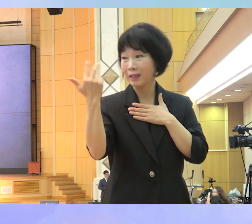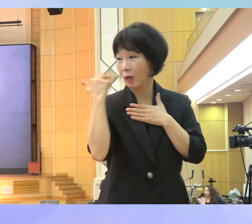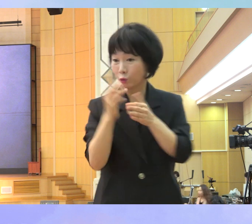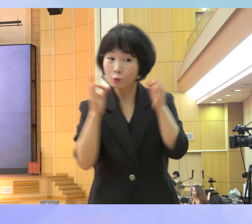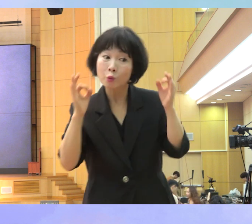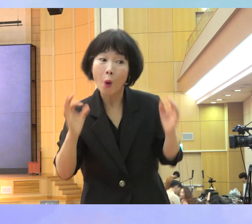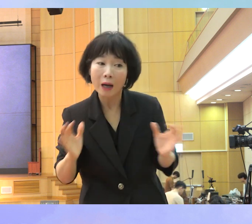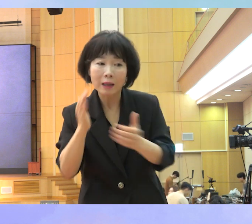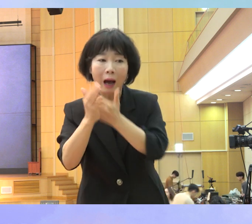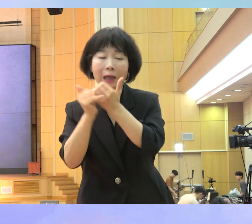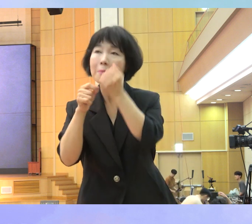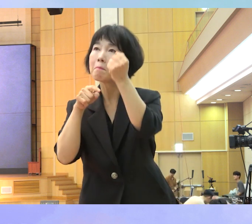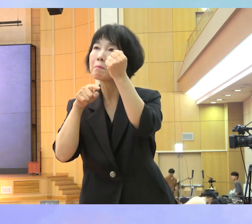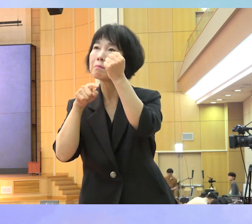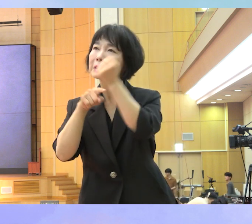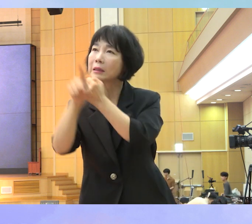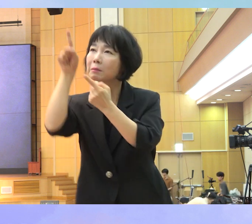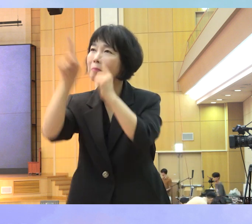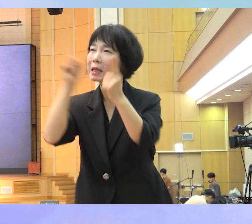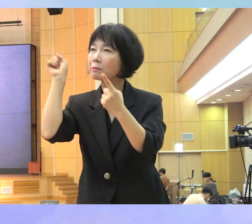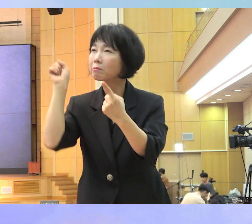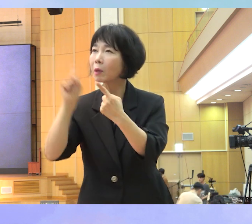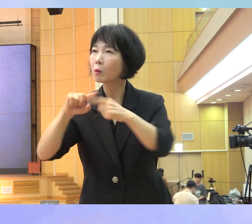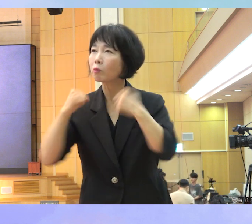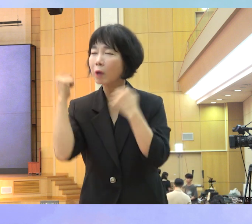한 주간도 아버지 뜻과 섭리 속에 산다